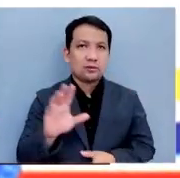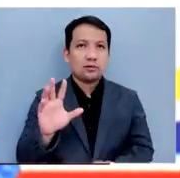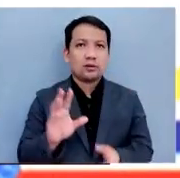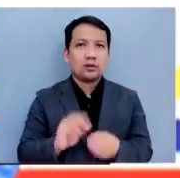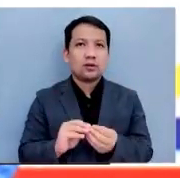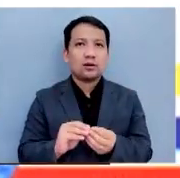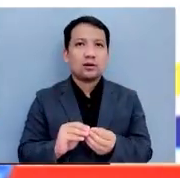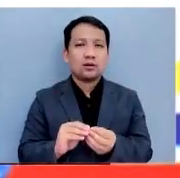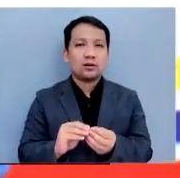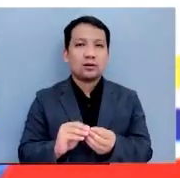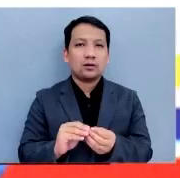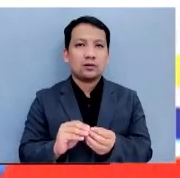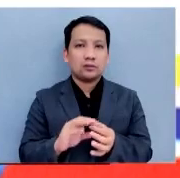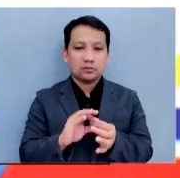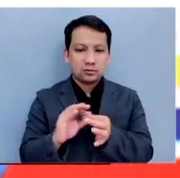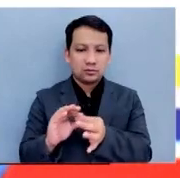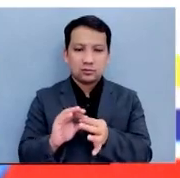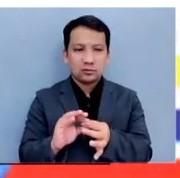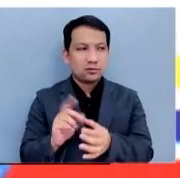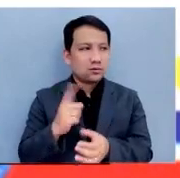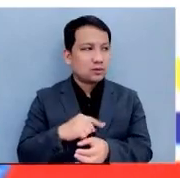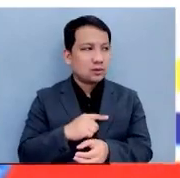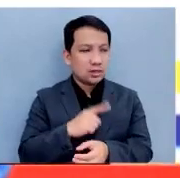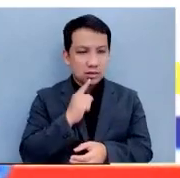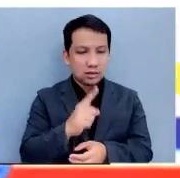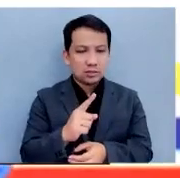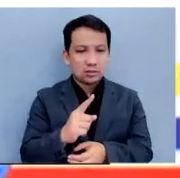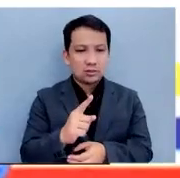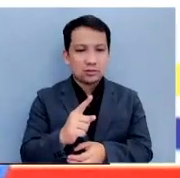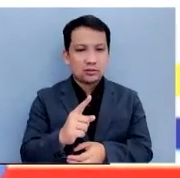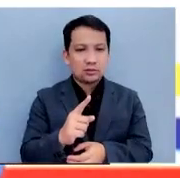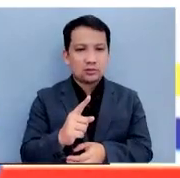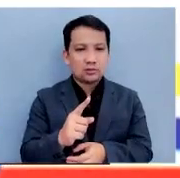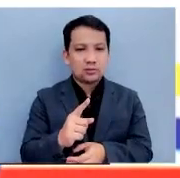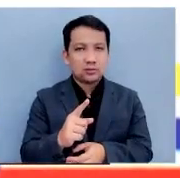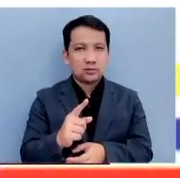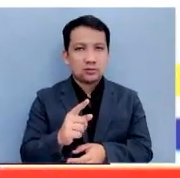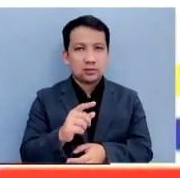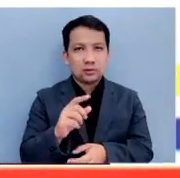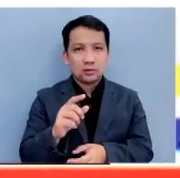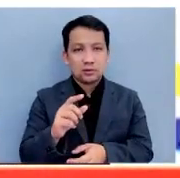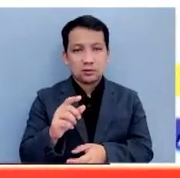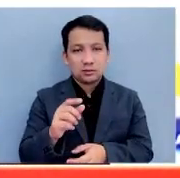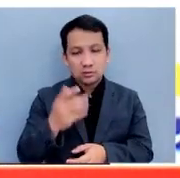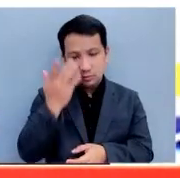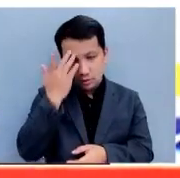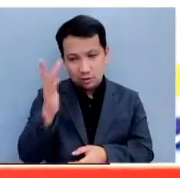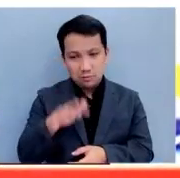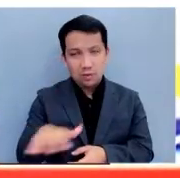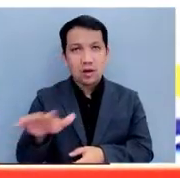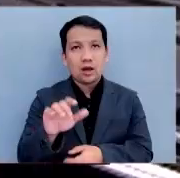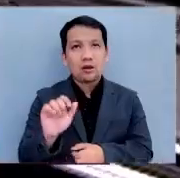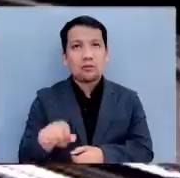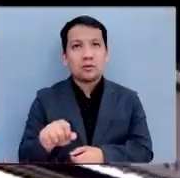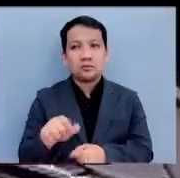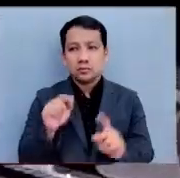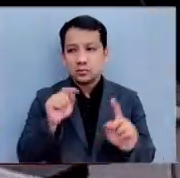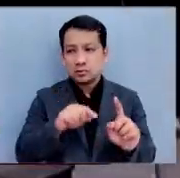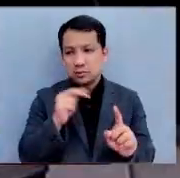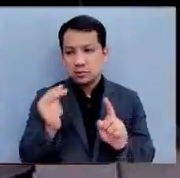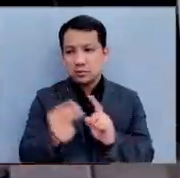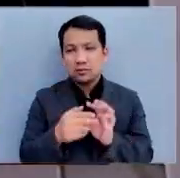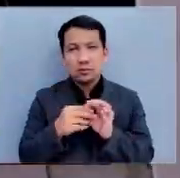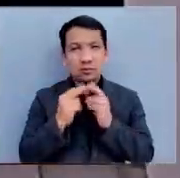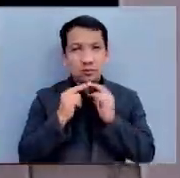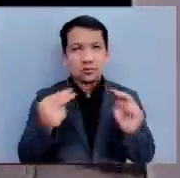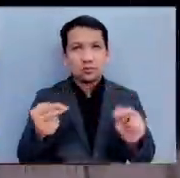constant coordination namin with the Bureau of Immigration, especially in the intelligence point of view.